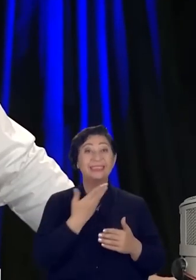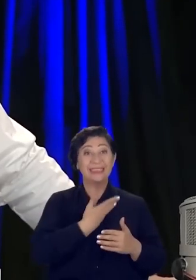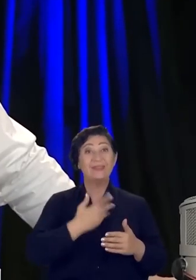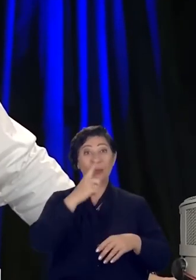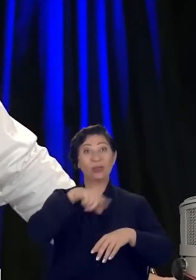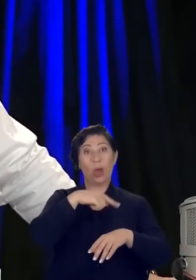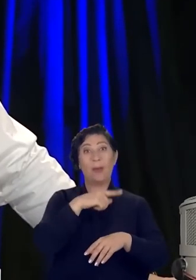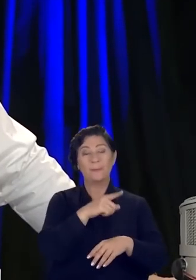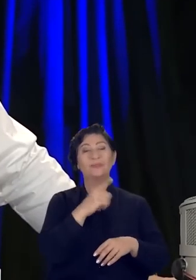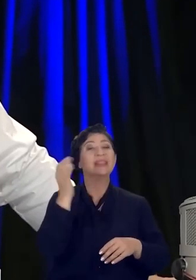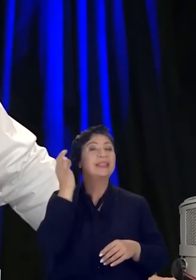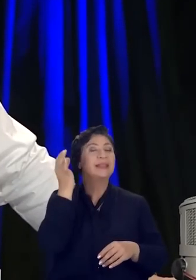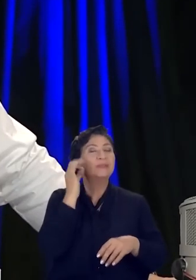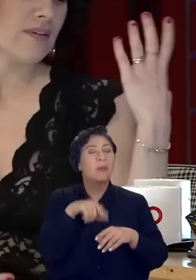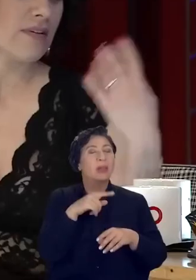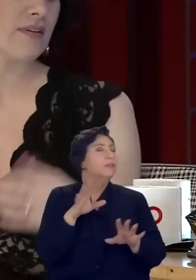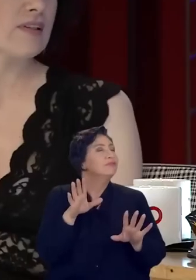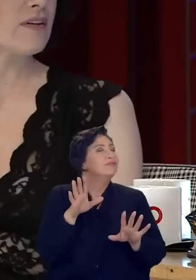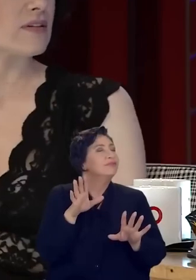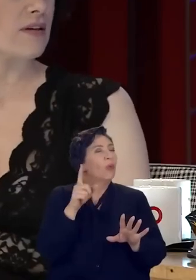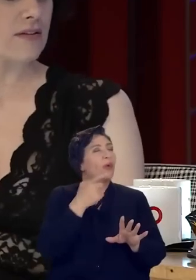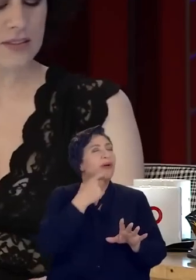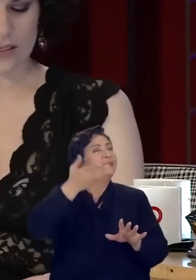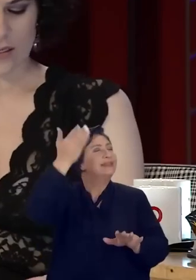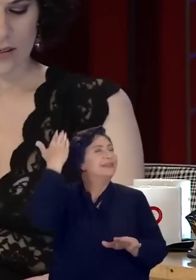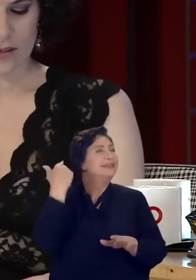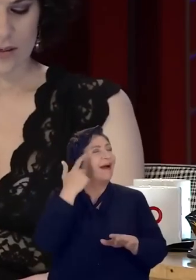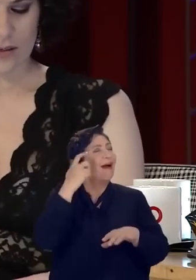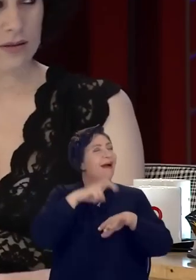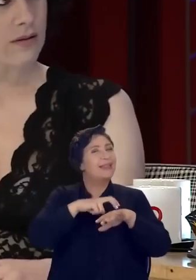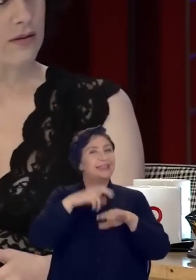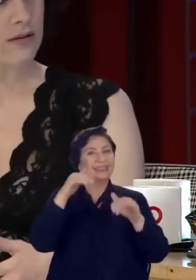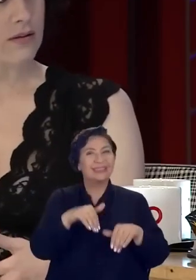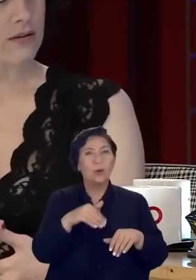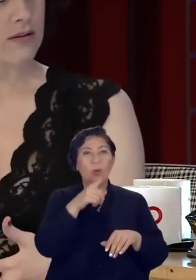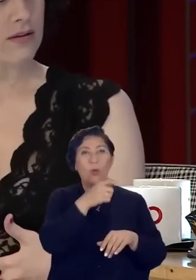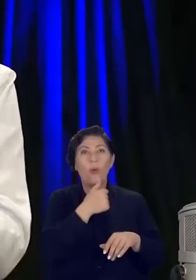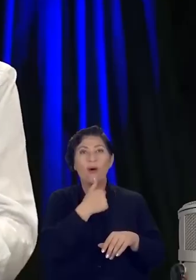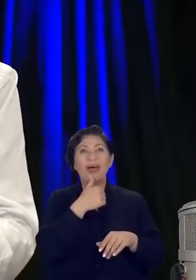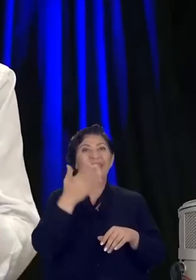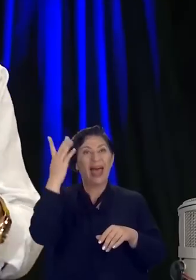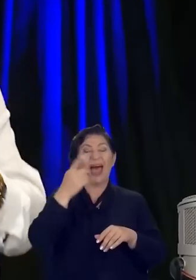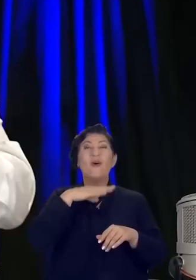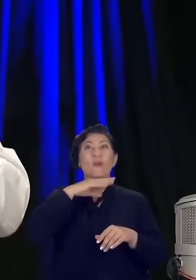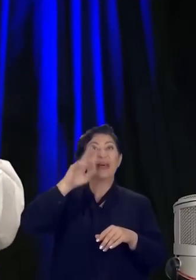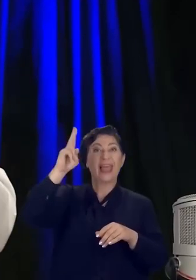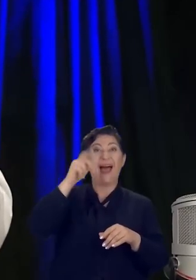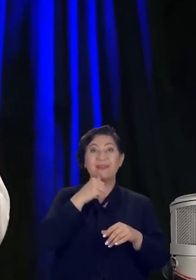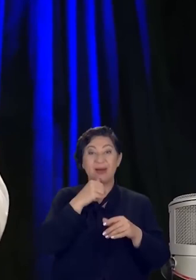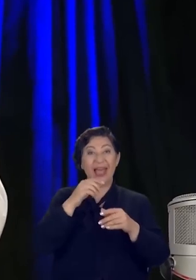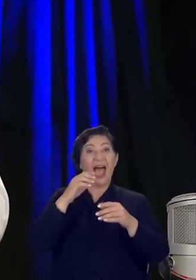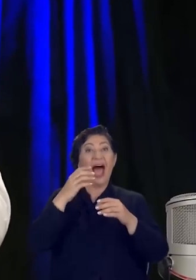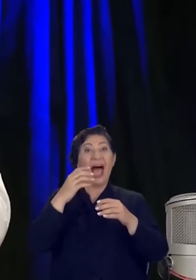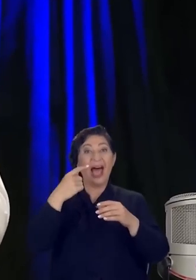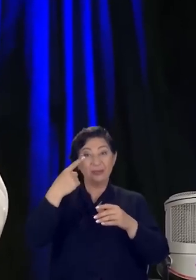bir dönemdir ve dinlediğim zaman o yılları hatırlattı. Ne de olsa o oğlan da, o Seattle'daki oğlan da av